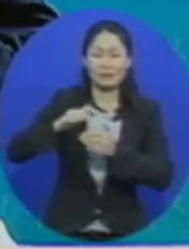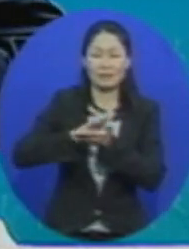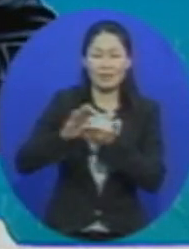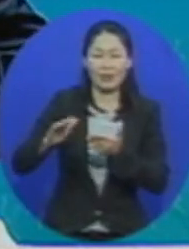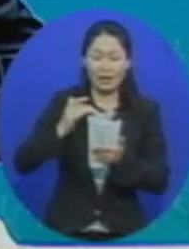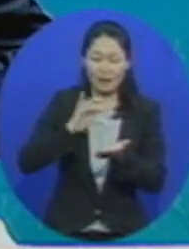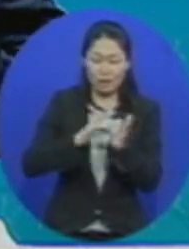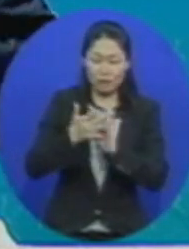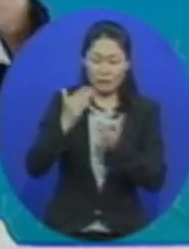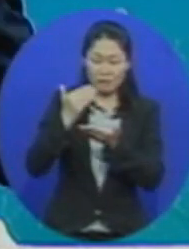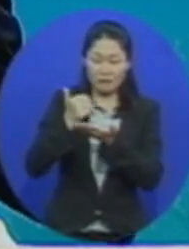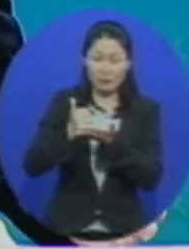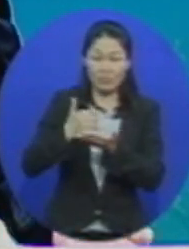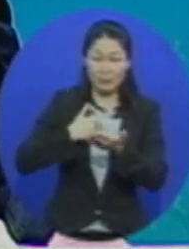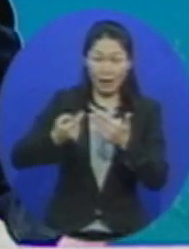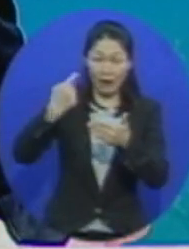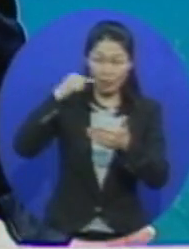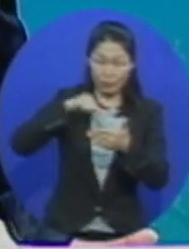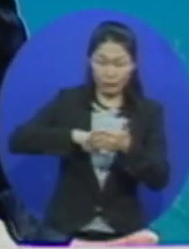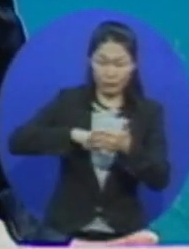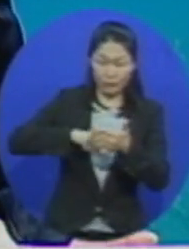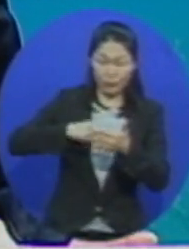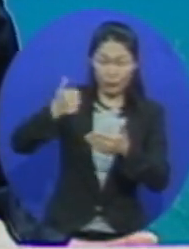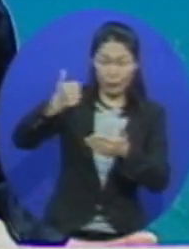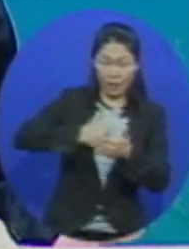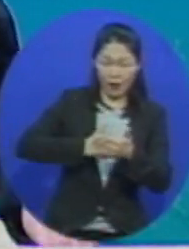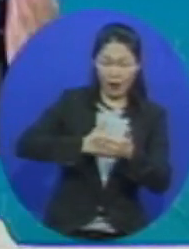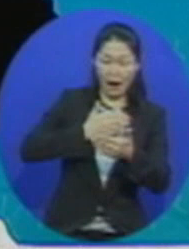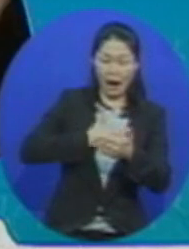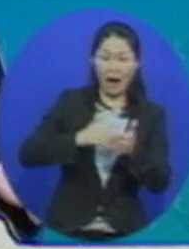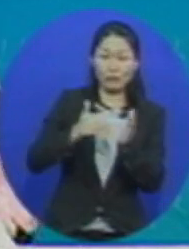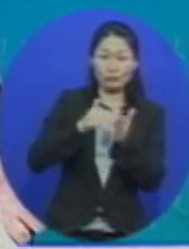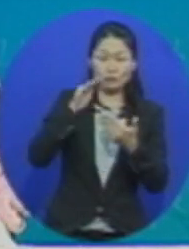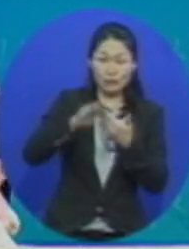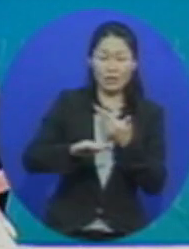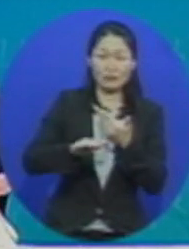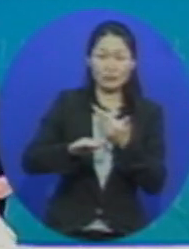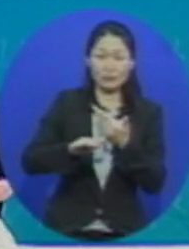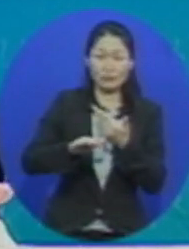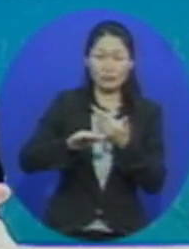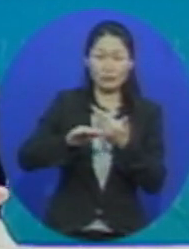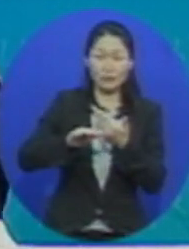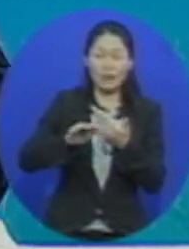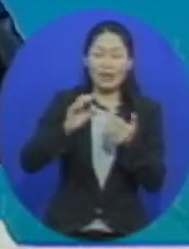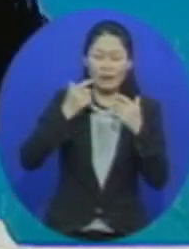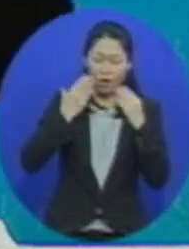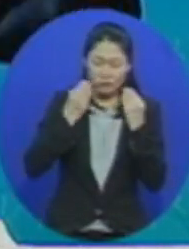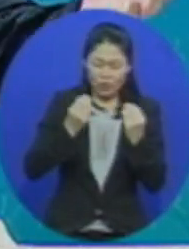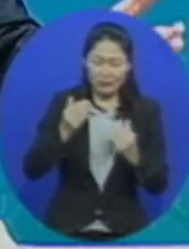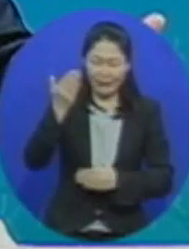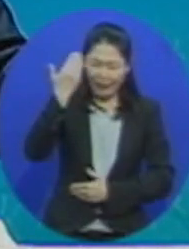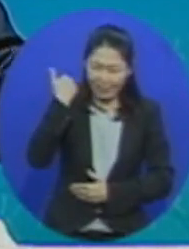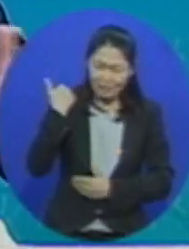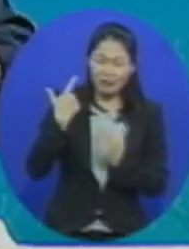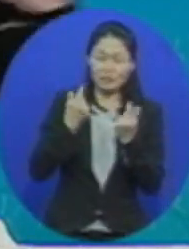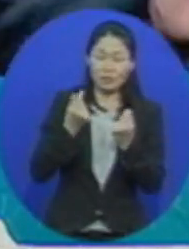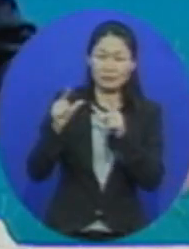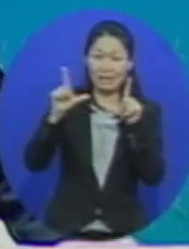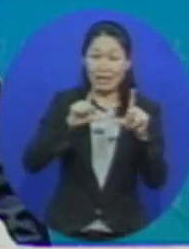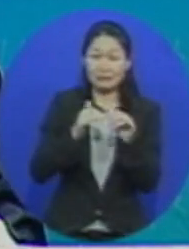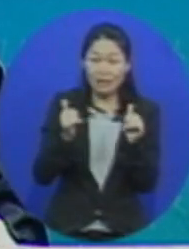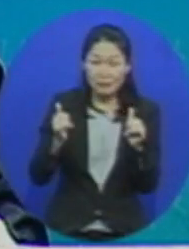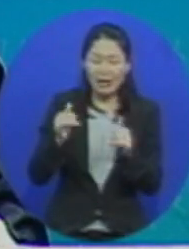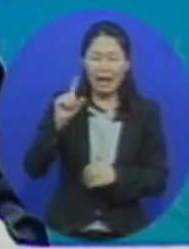예수님이 내 마음 에 오신 것을 정말 알고 나면 그러고 난 다음에도 여전히 옛날처럼 살 수 있는 사람은